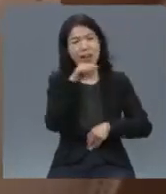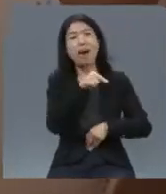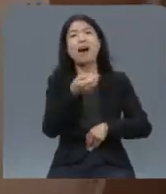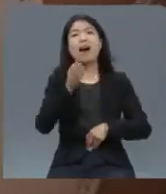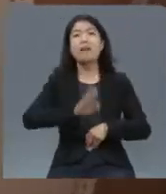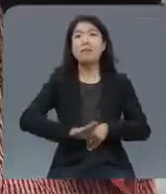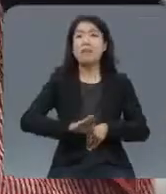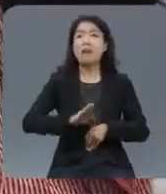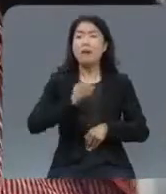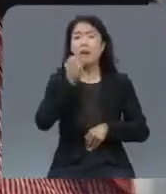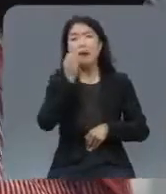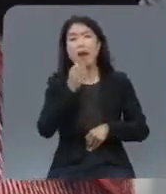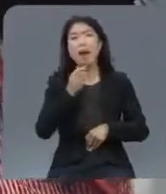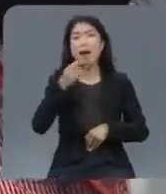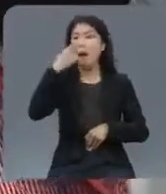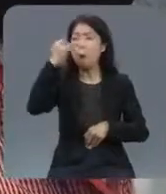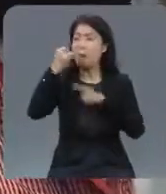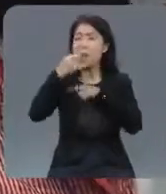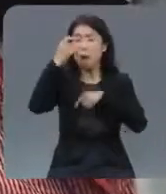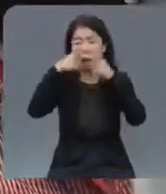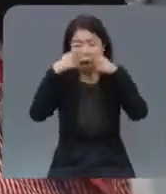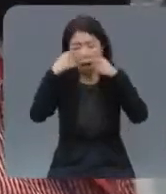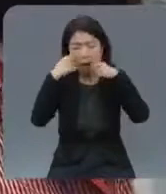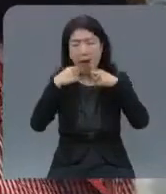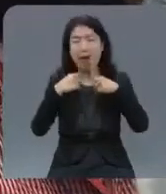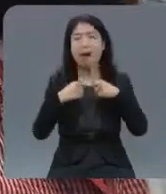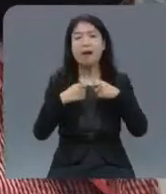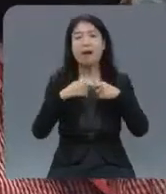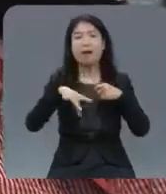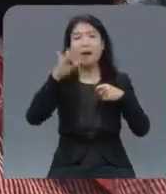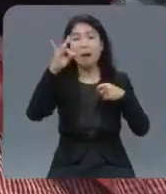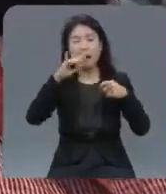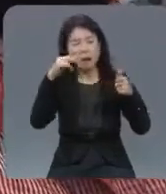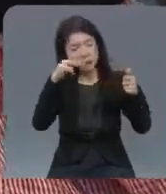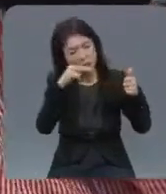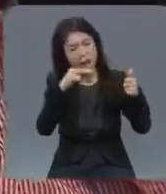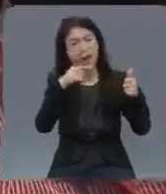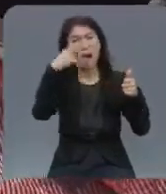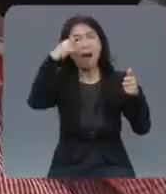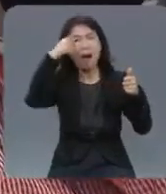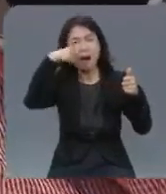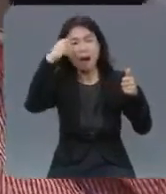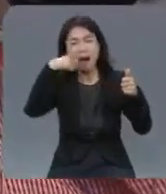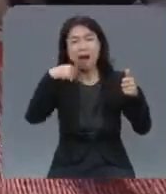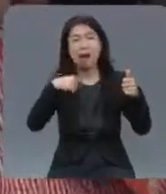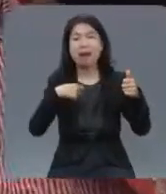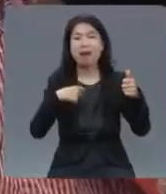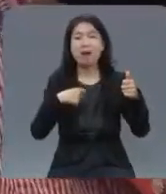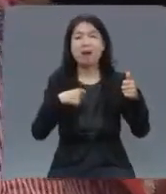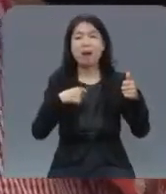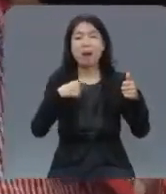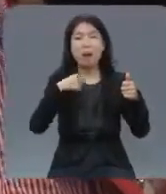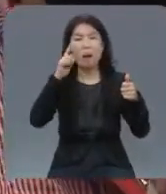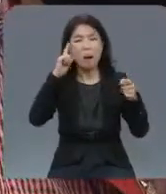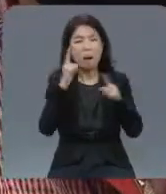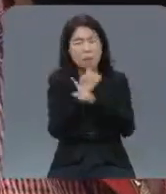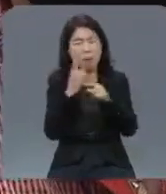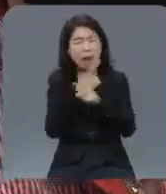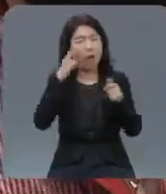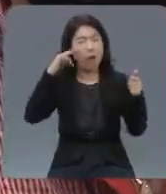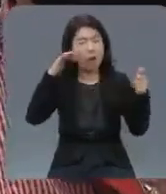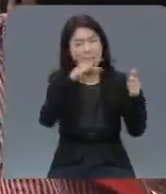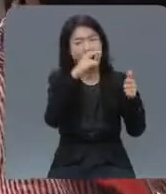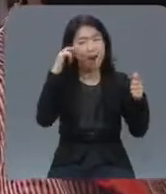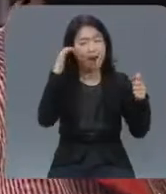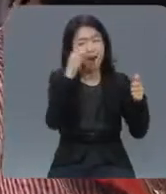눈물이 납니다 참고 4시간 흐뭇할 그것을 처럼 6월로 에서 컴백 나라로 가야 어떻게